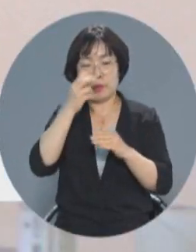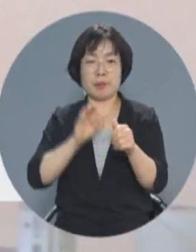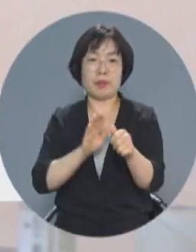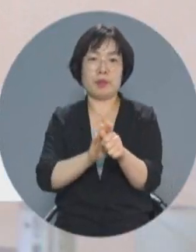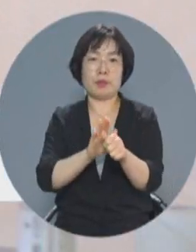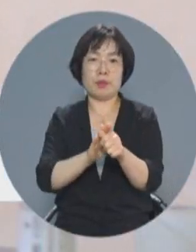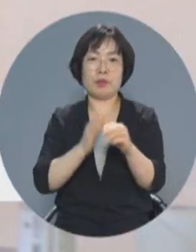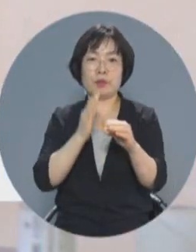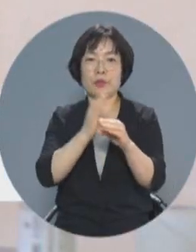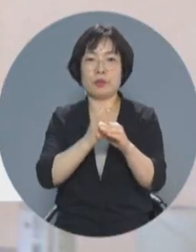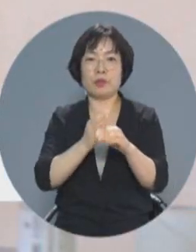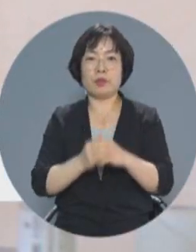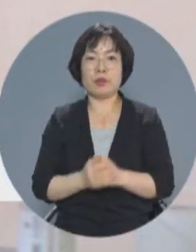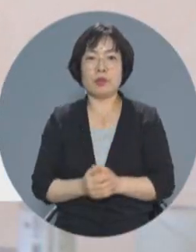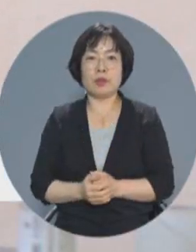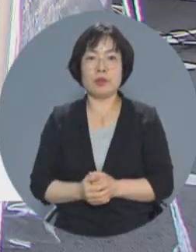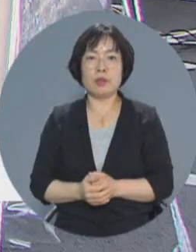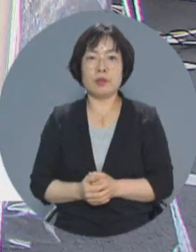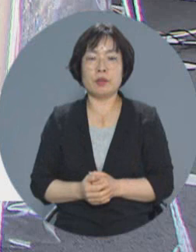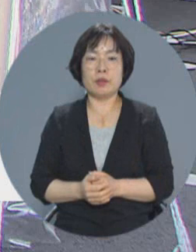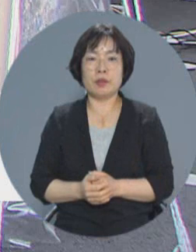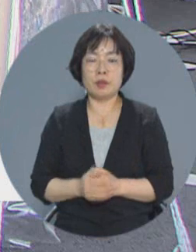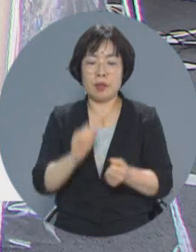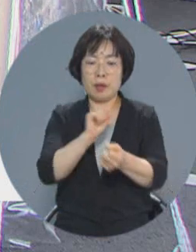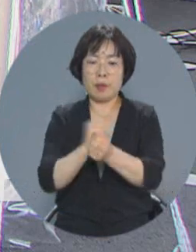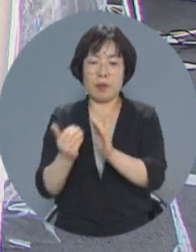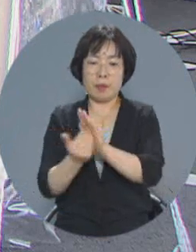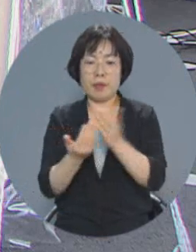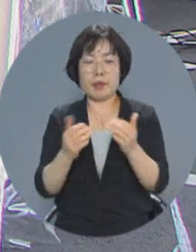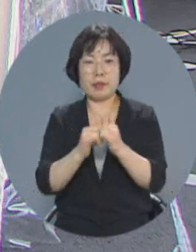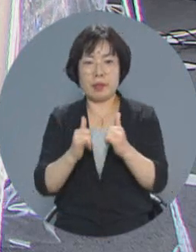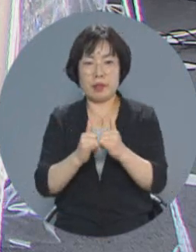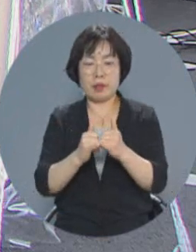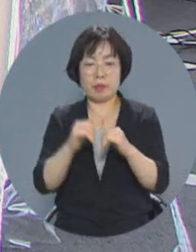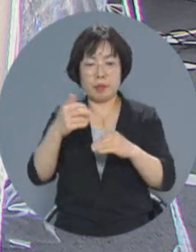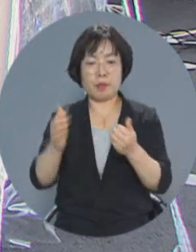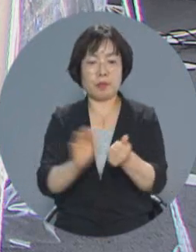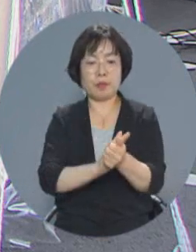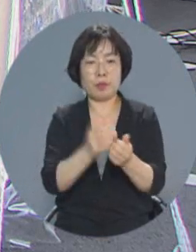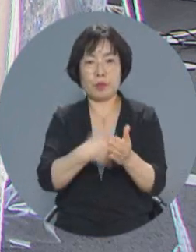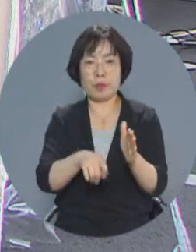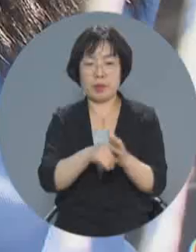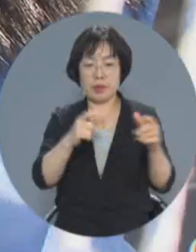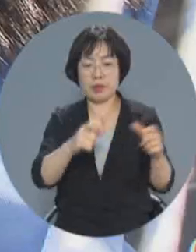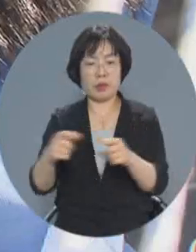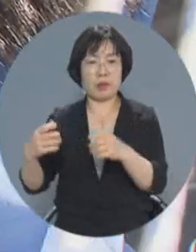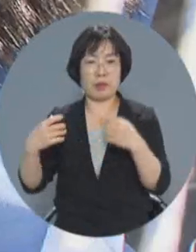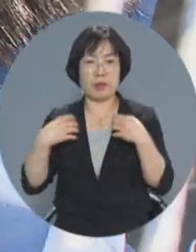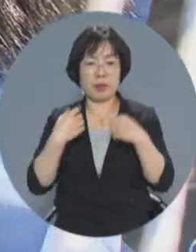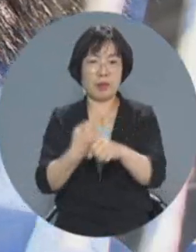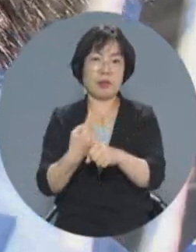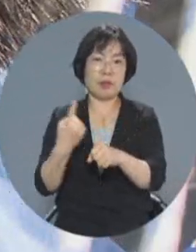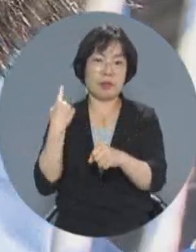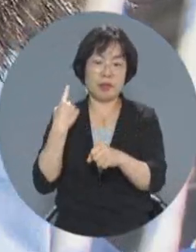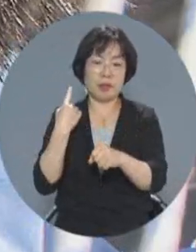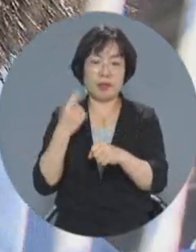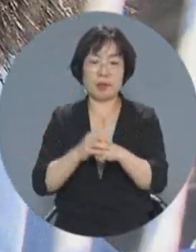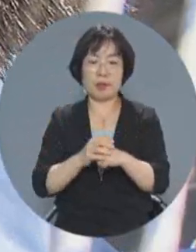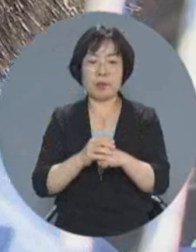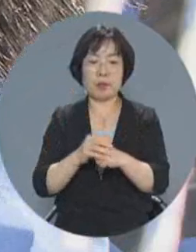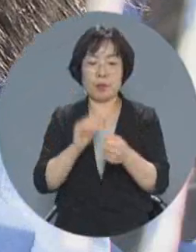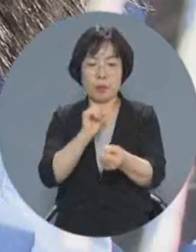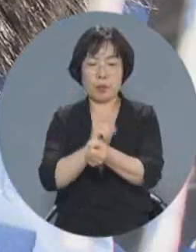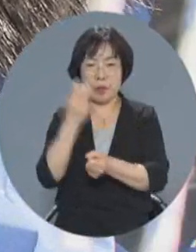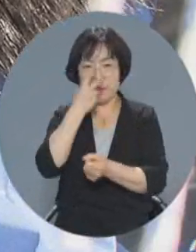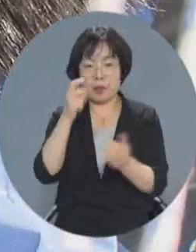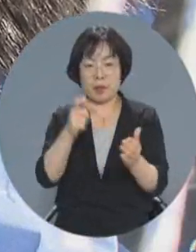검체 채취까지 맡고 있습니다. 감염병 대응 근무자들의 처우 개선을 위해 각 지자체에서는 지난해 감염병 예방 및